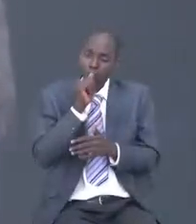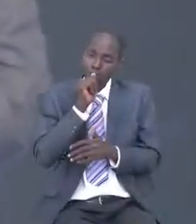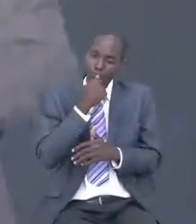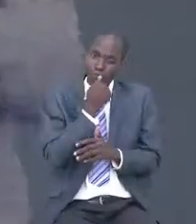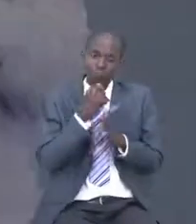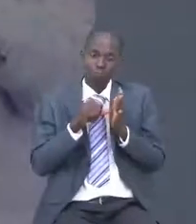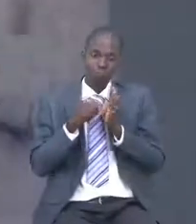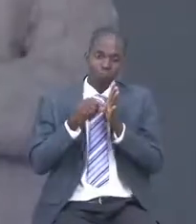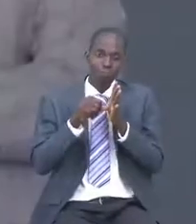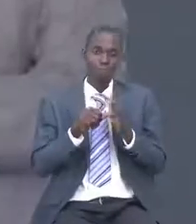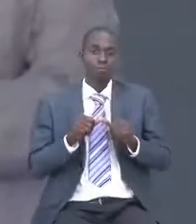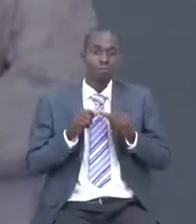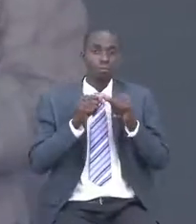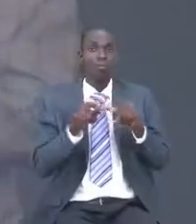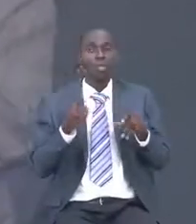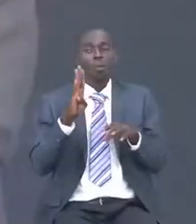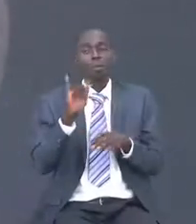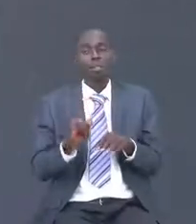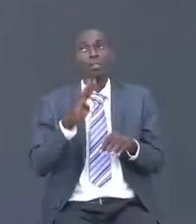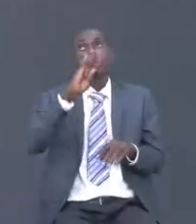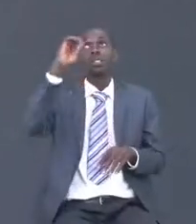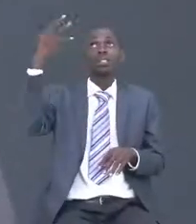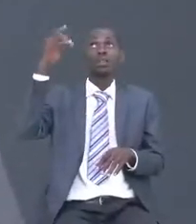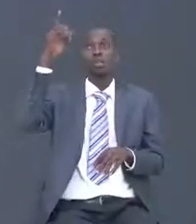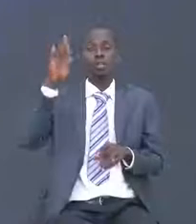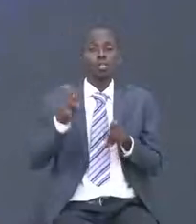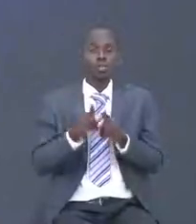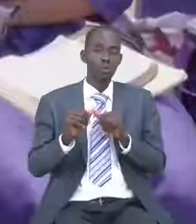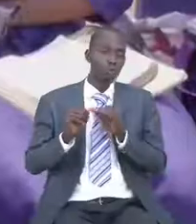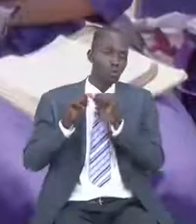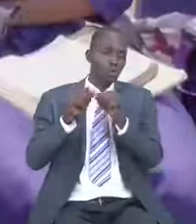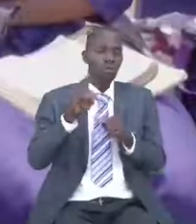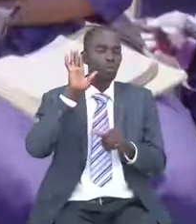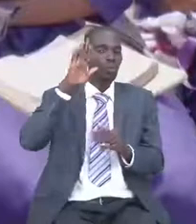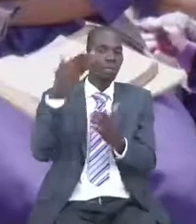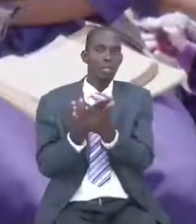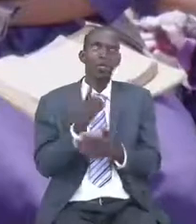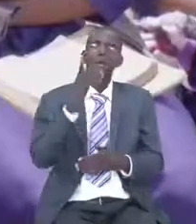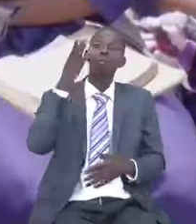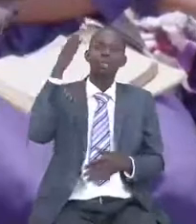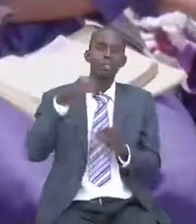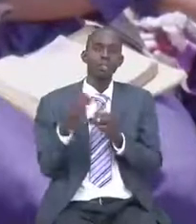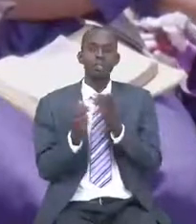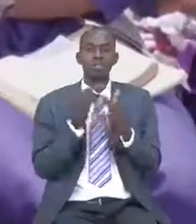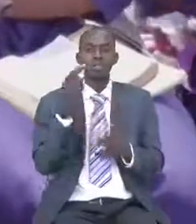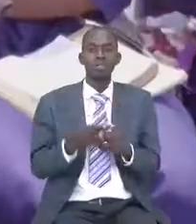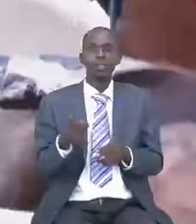en persévérant, par la grâce de Dieu, comme tu poursuis, tu y arriveras.